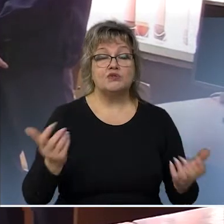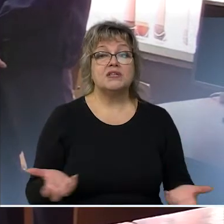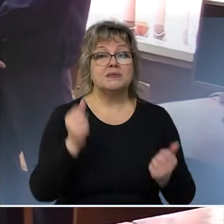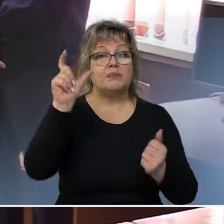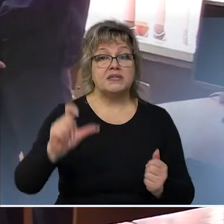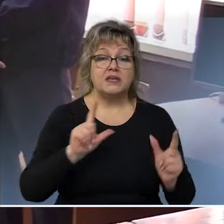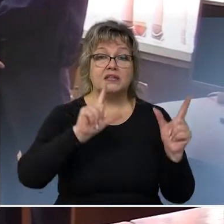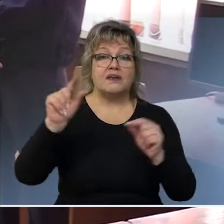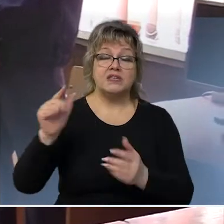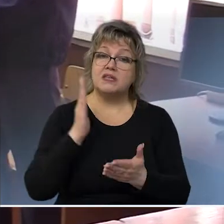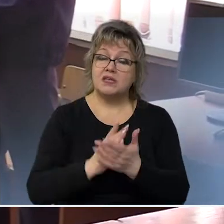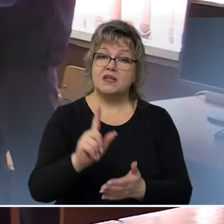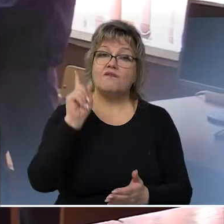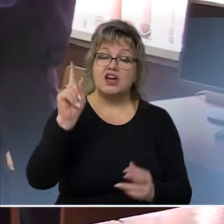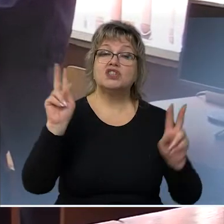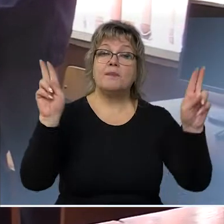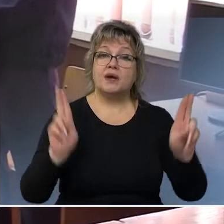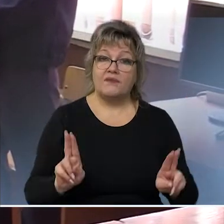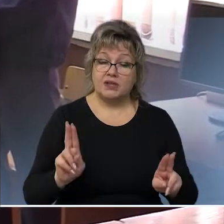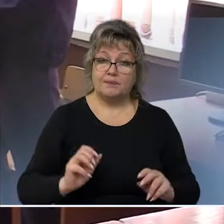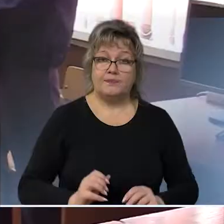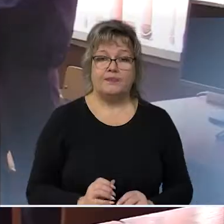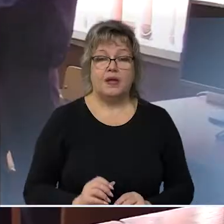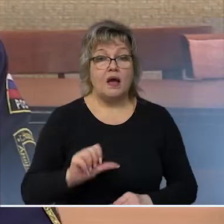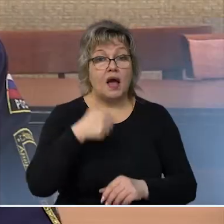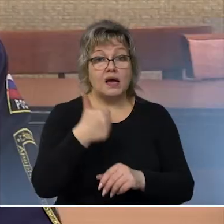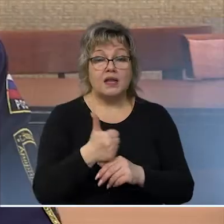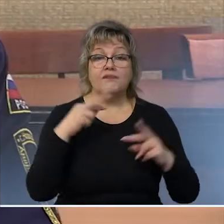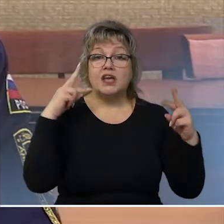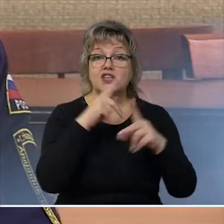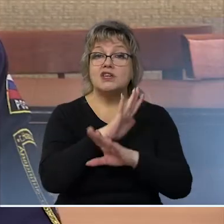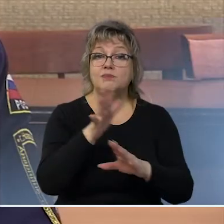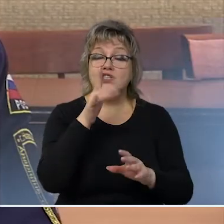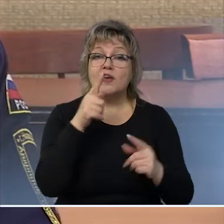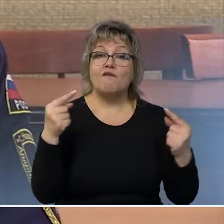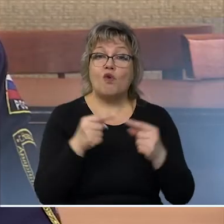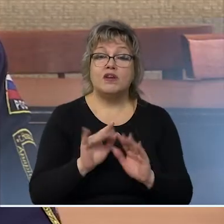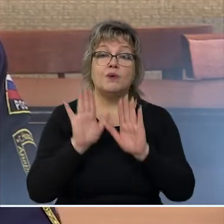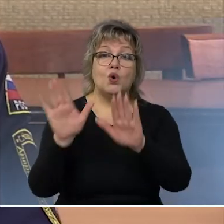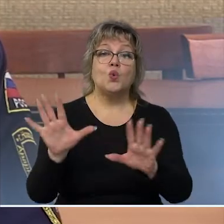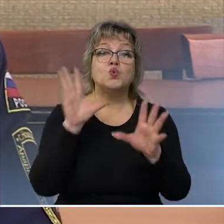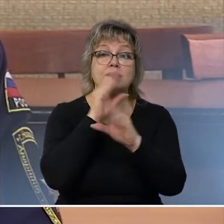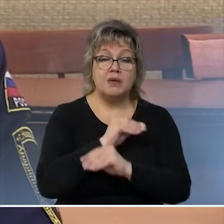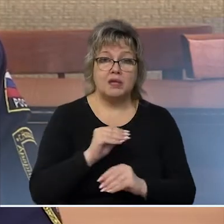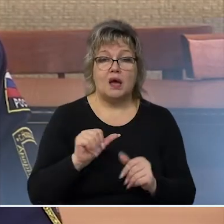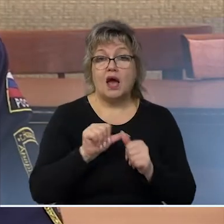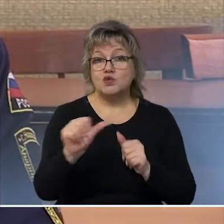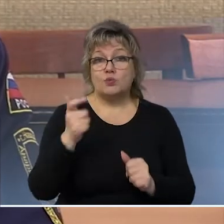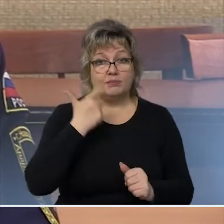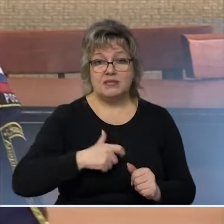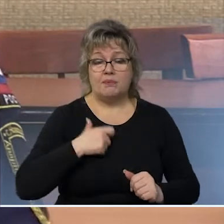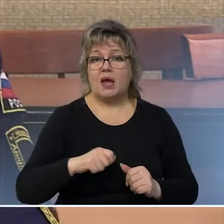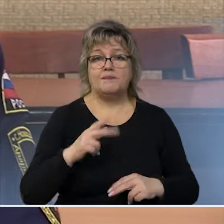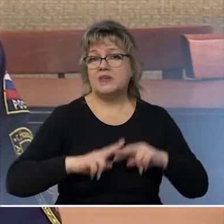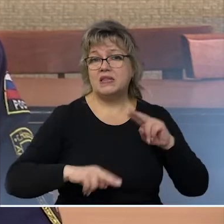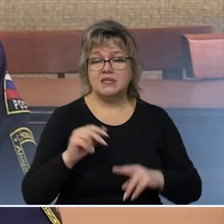признается спасатель, на выезде есть одно важное правило. Главное не ошибиться и вовремя успеть. Особо мы себя